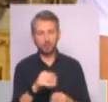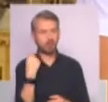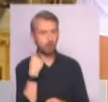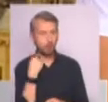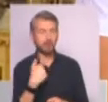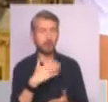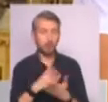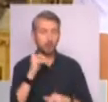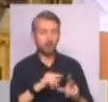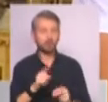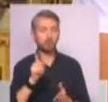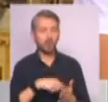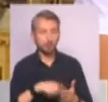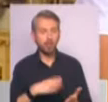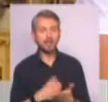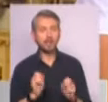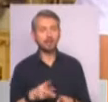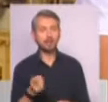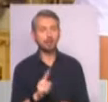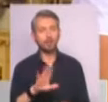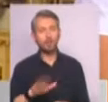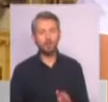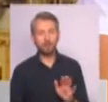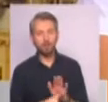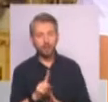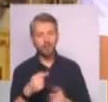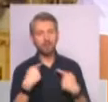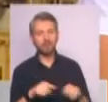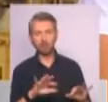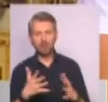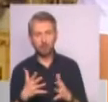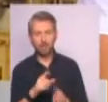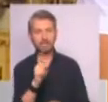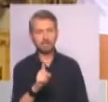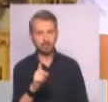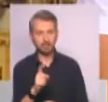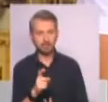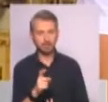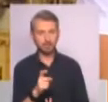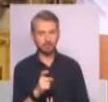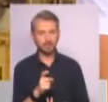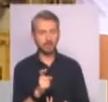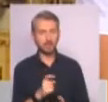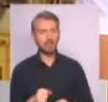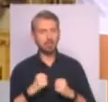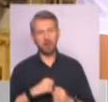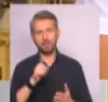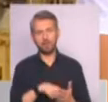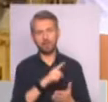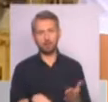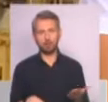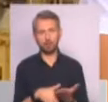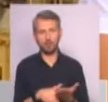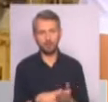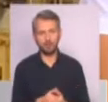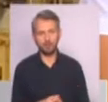що її скасують, але є ризики того, що потім почнеться знову інша історія з, так сказати, з намаганням відмінити субсидії.